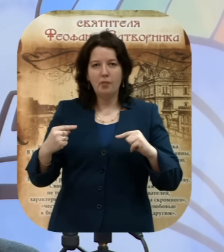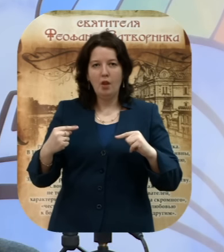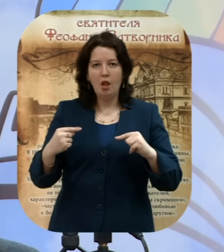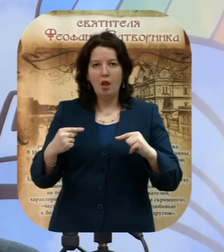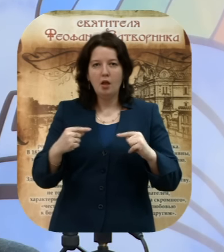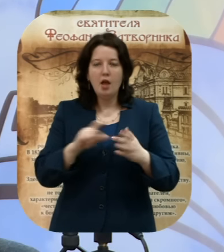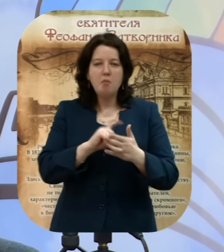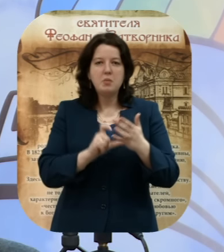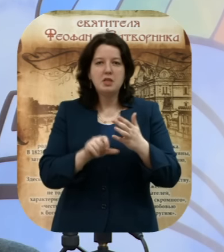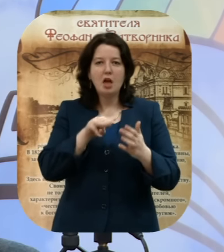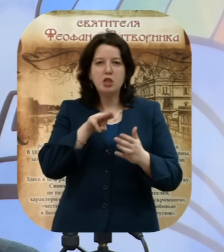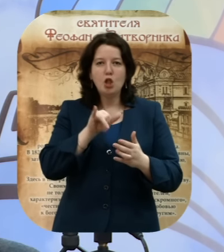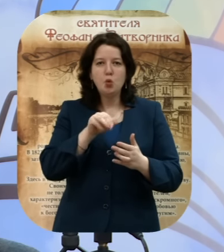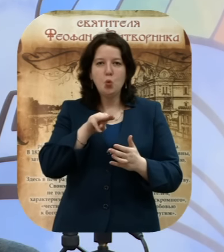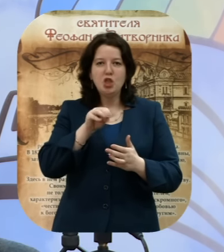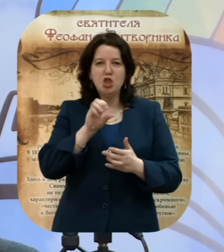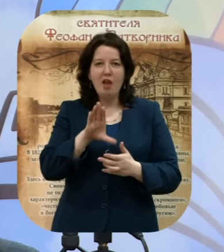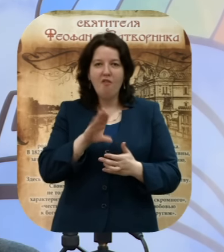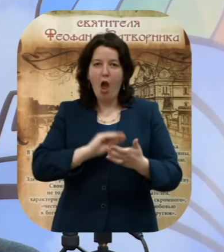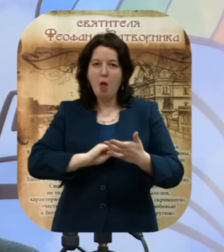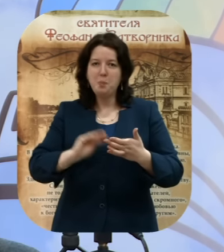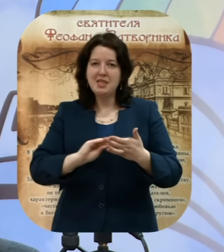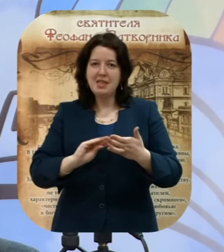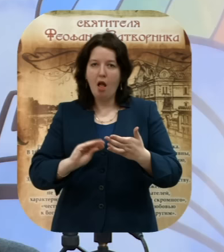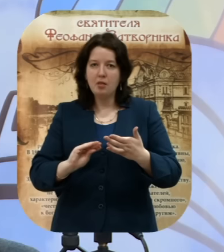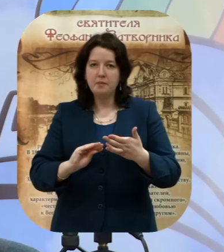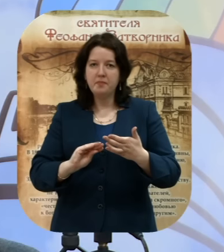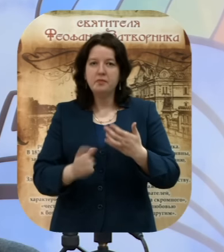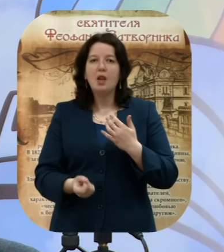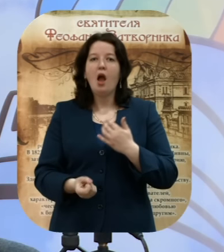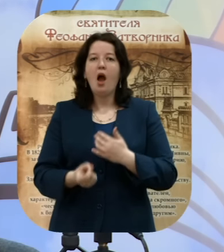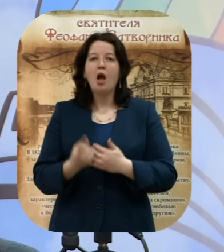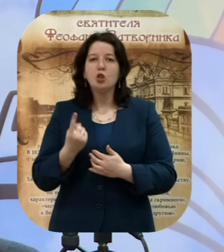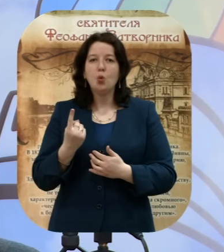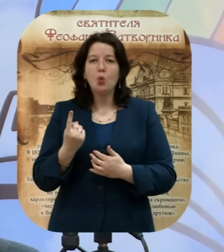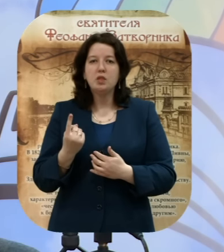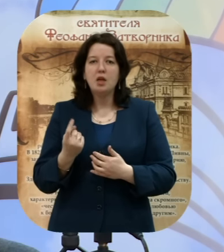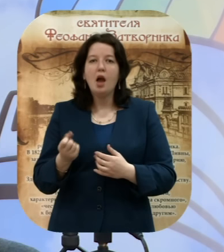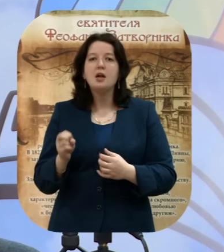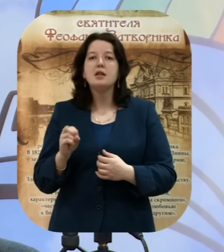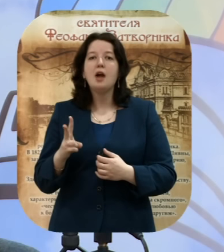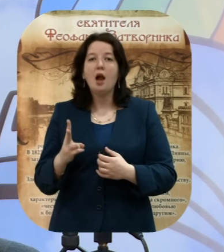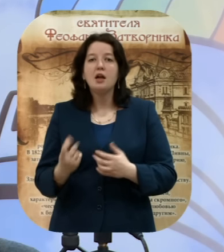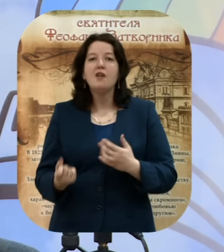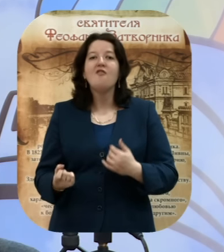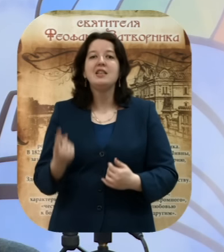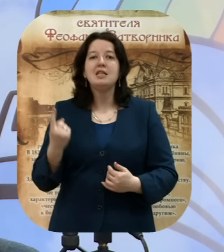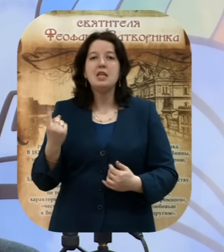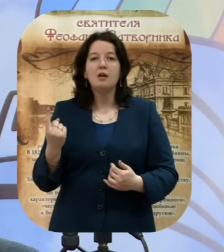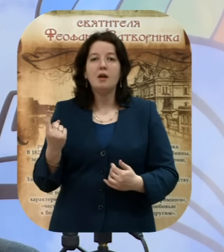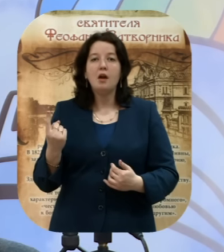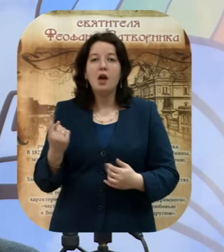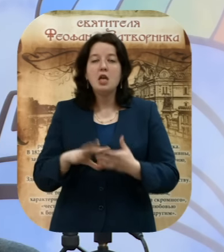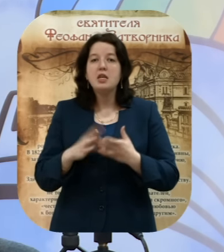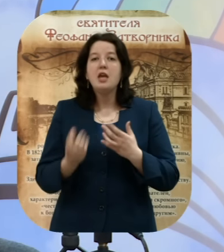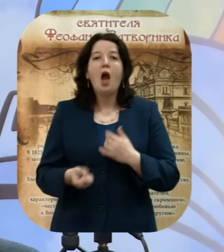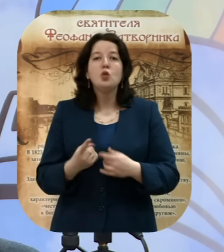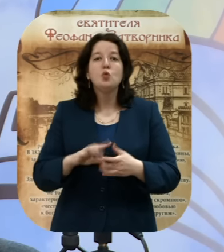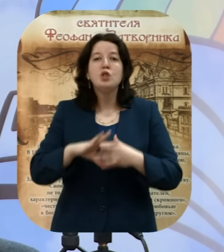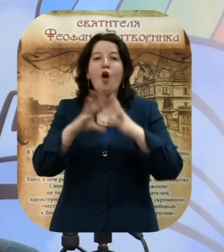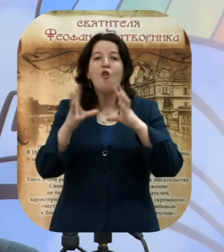Тютчев писал же, откуда, как разлад возник, и отчего же в общем